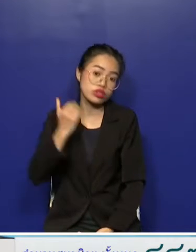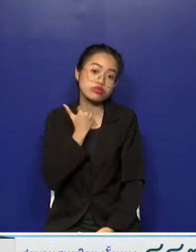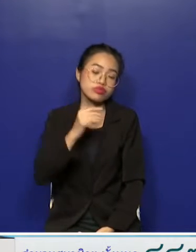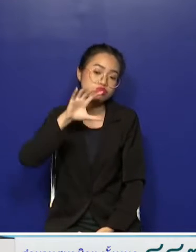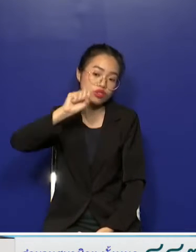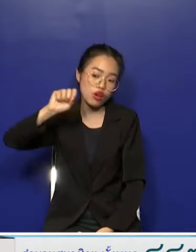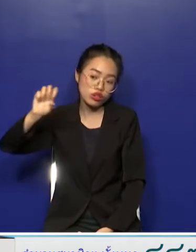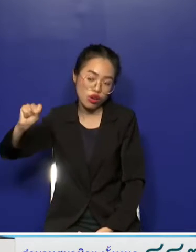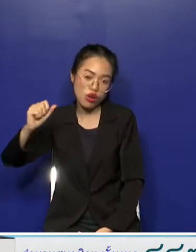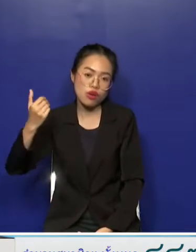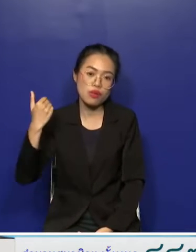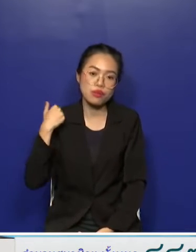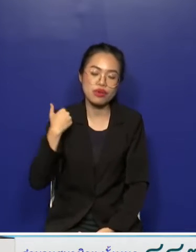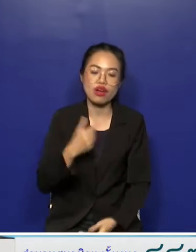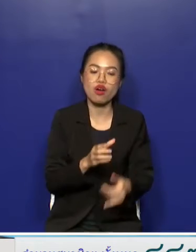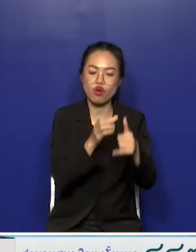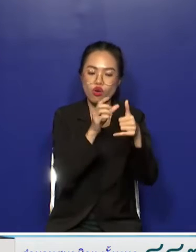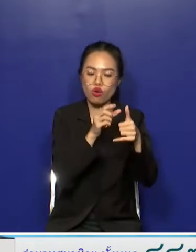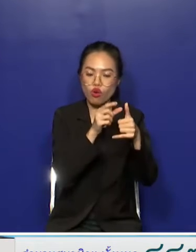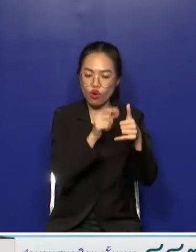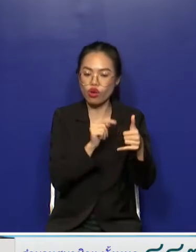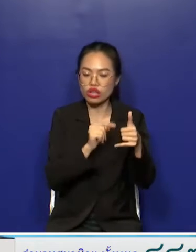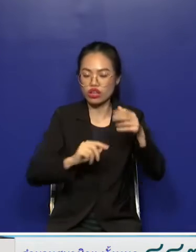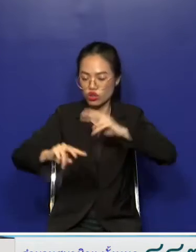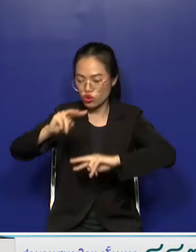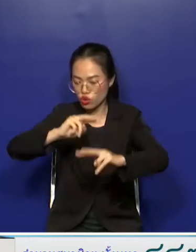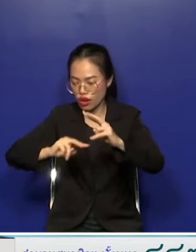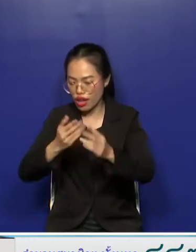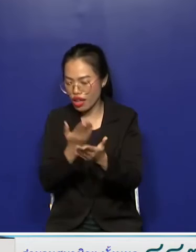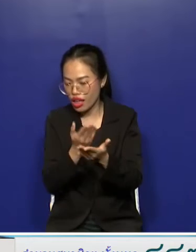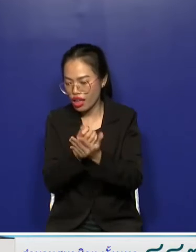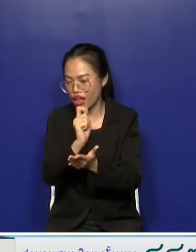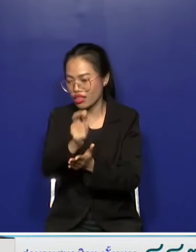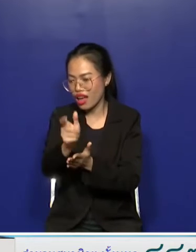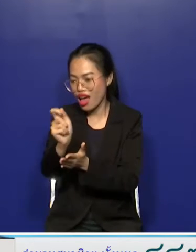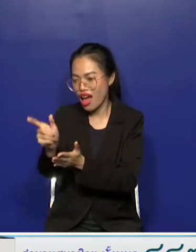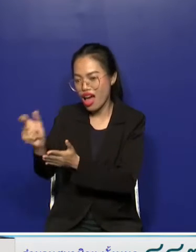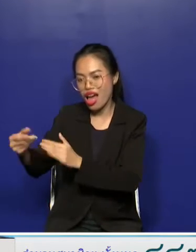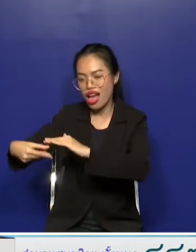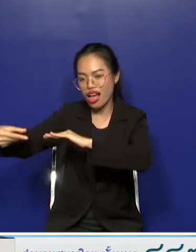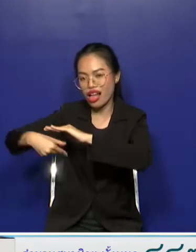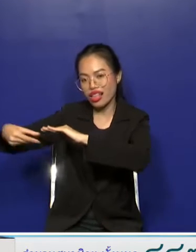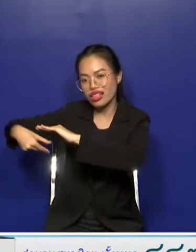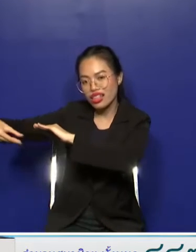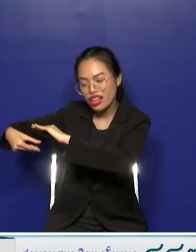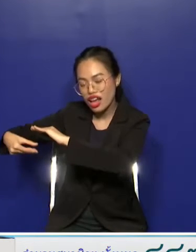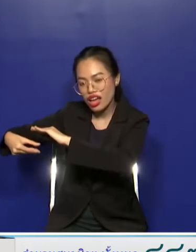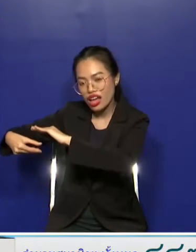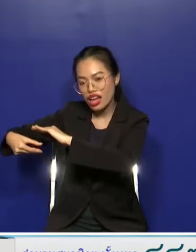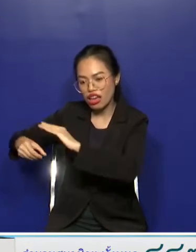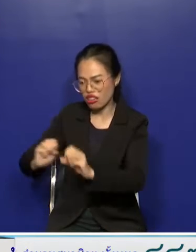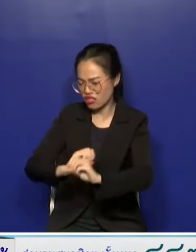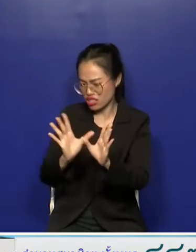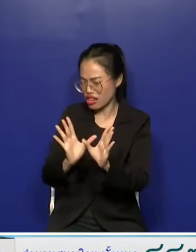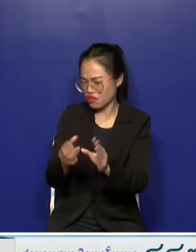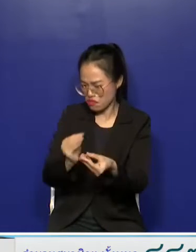ใช้วิธีการมีหัว 1 คนคุม 20 คน 1 คนคม 20 คนแล้วก็จ่ายเงิน จ่ายเงินแล้วก็จ่ายกชดเจ